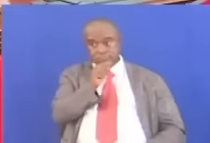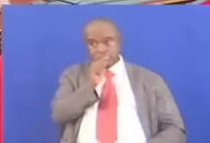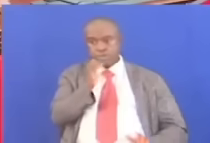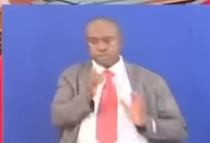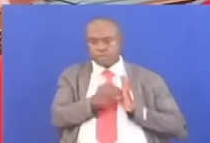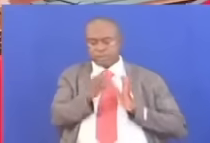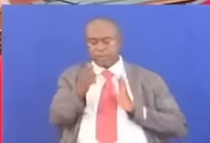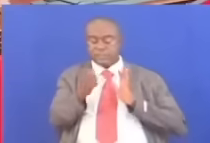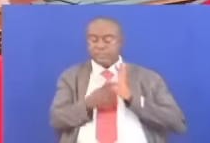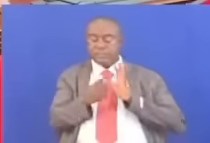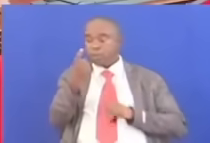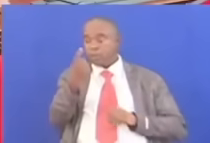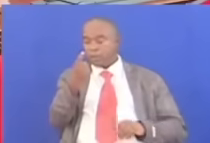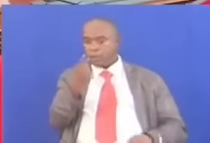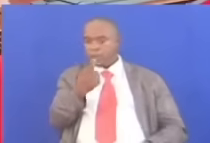na